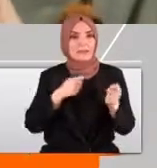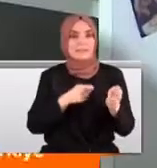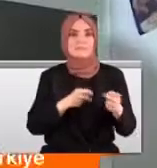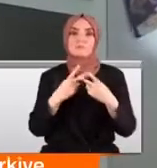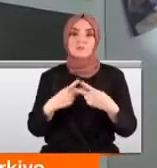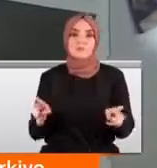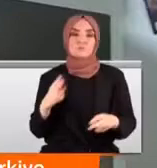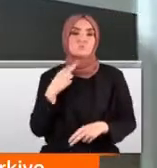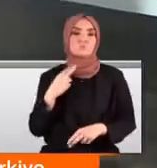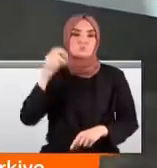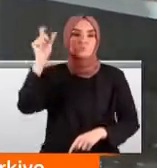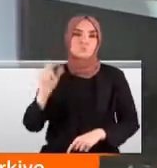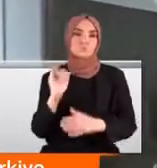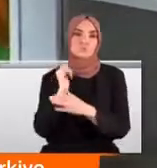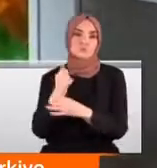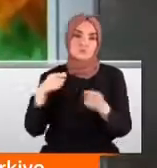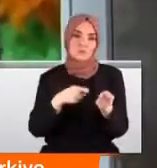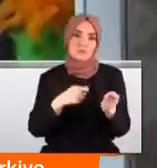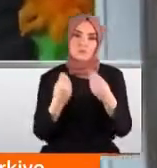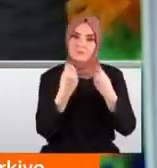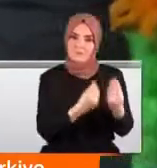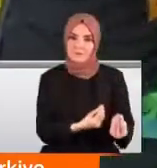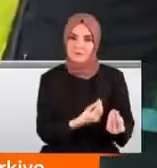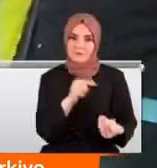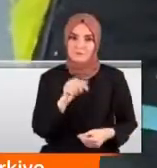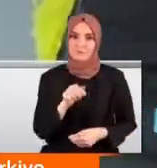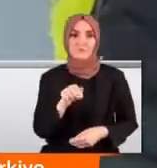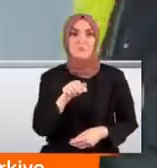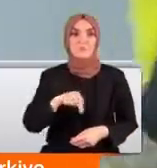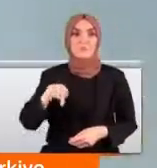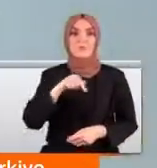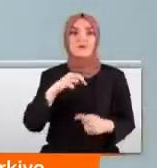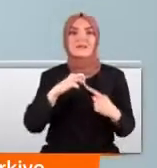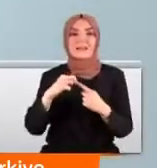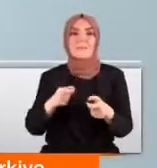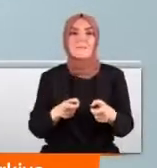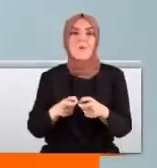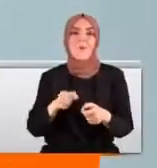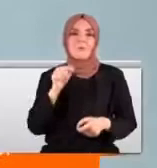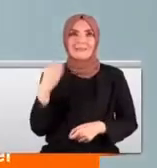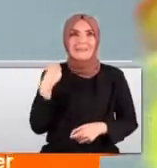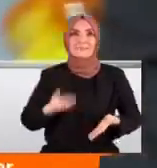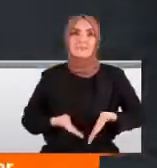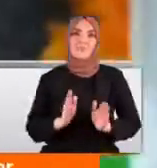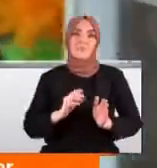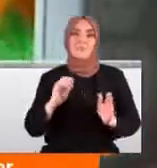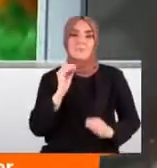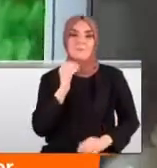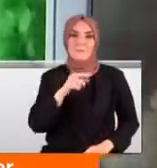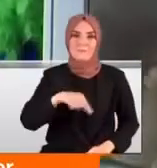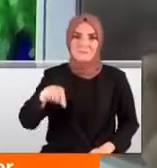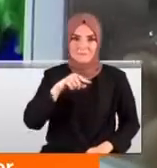sanatçı. Reborn bebekleri gerçeği aratmıyor. Bu kucağımdaki sanki yeni uykuya dalmış annesinin